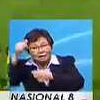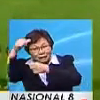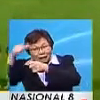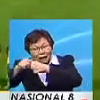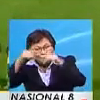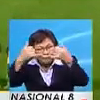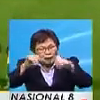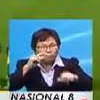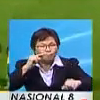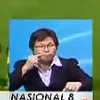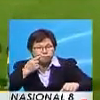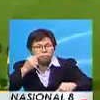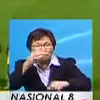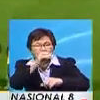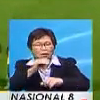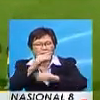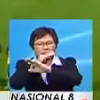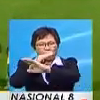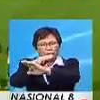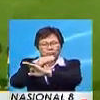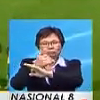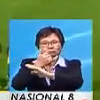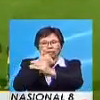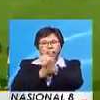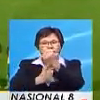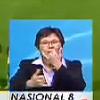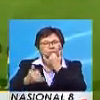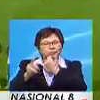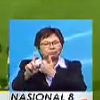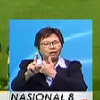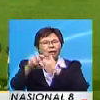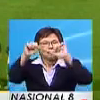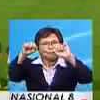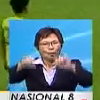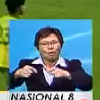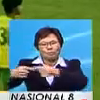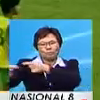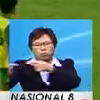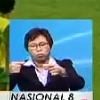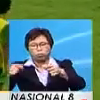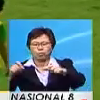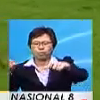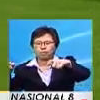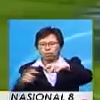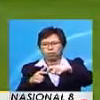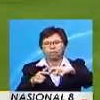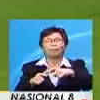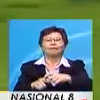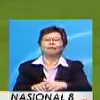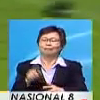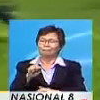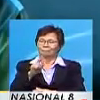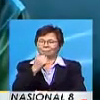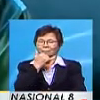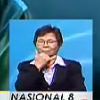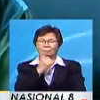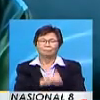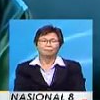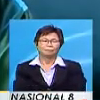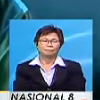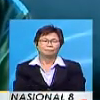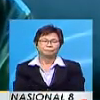bermain dengan serius dan elakkan kesilapan mudah yang membolehkan pihak lawan menjaringkan gol